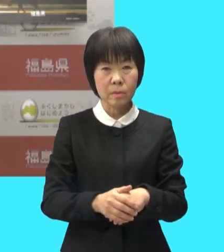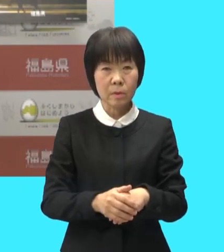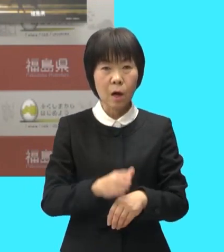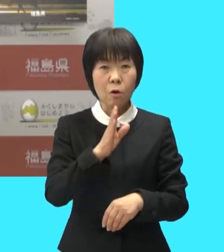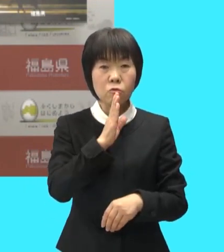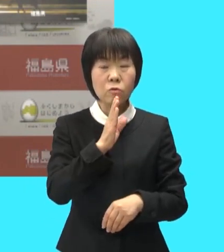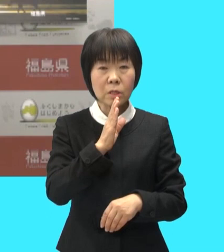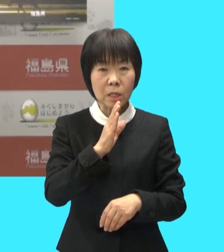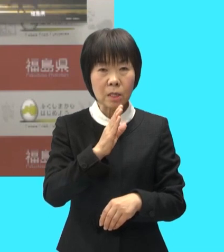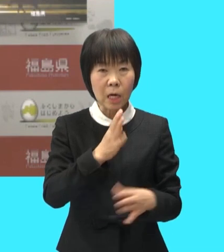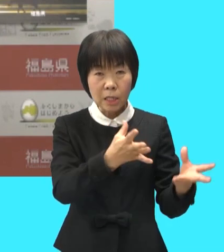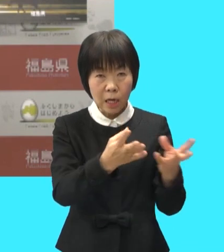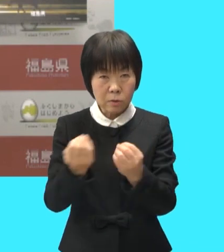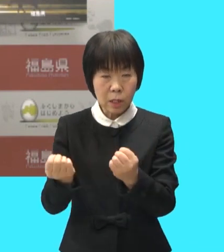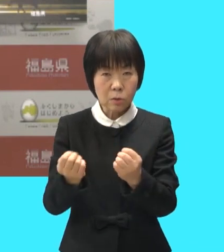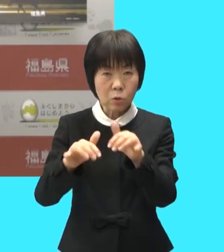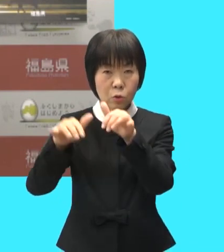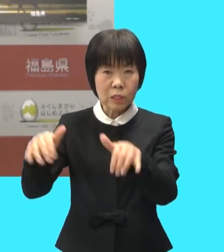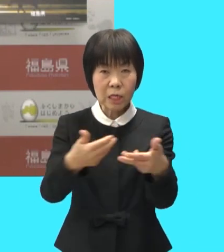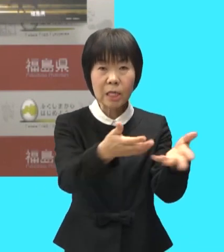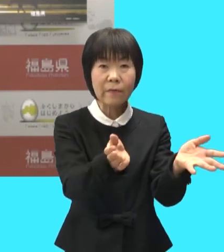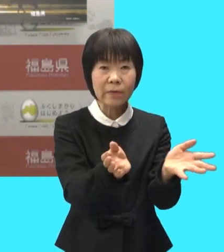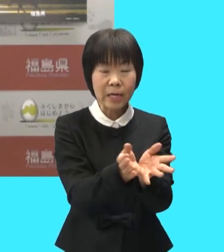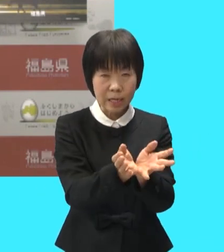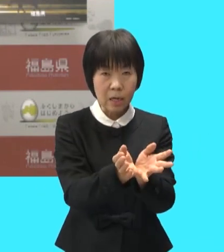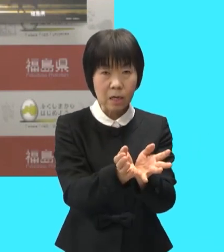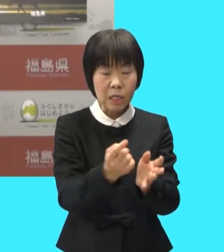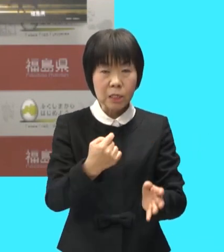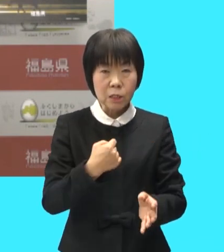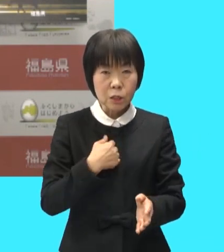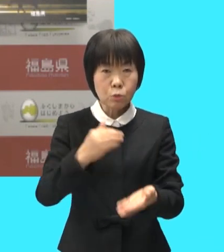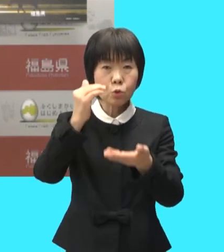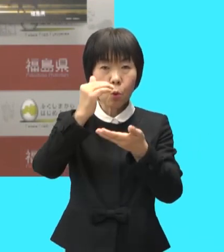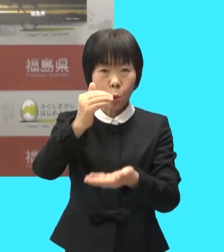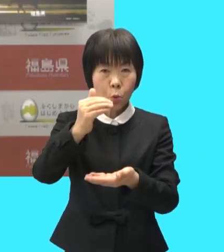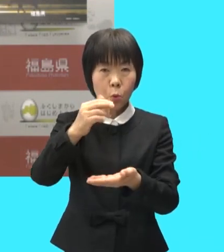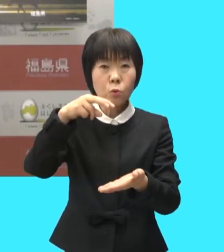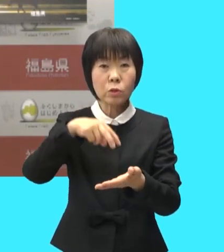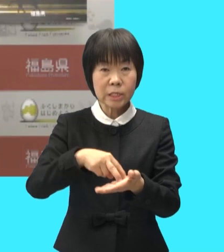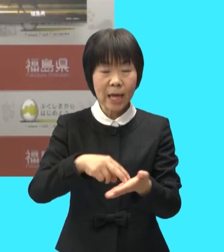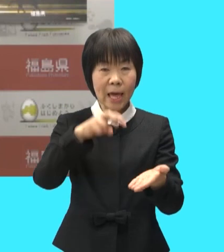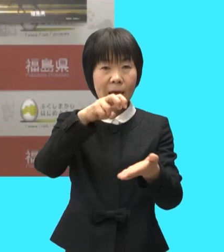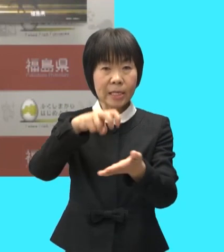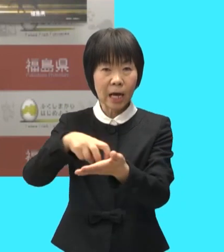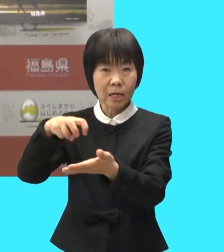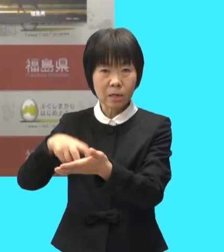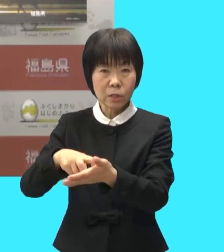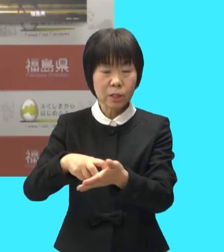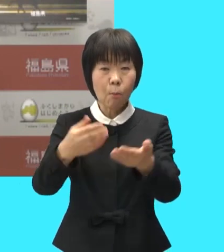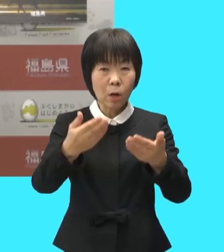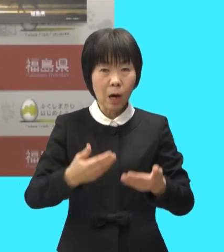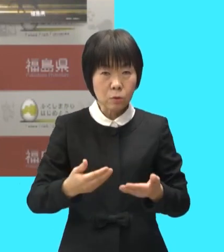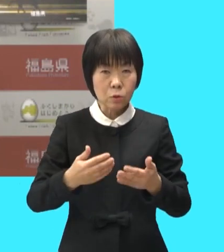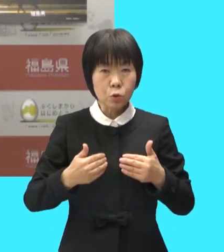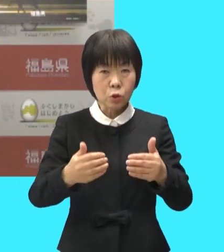当に多くの組織団体が自らのこと、我がこととして参画をしていただく、そういう推進組織を